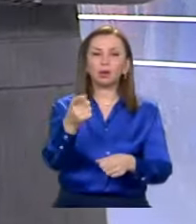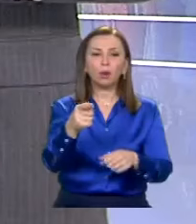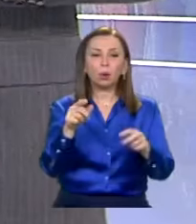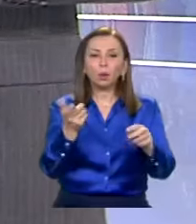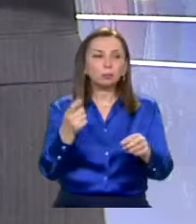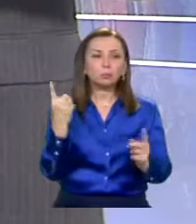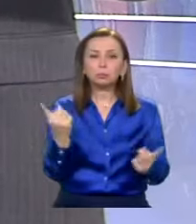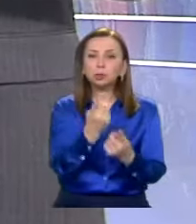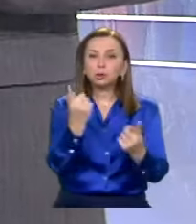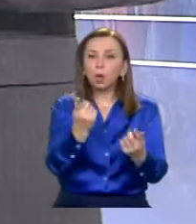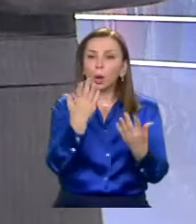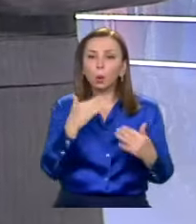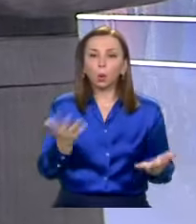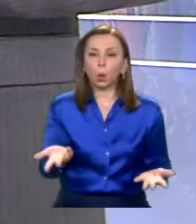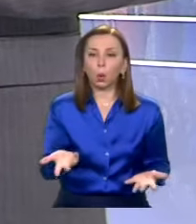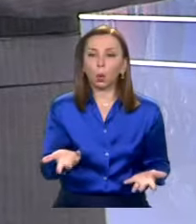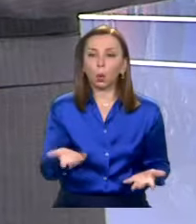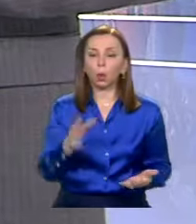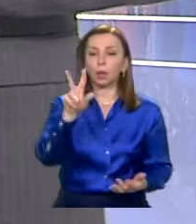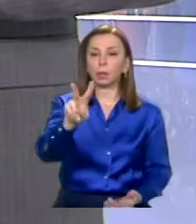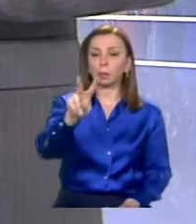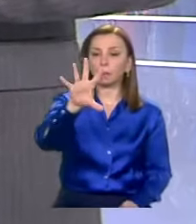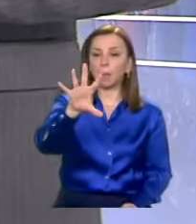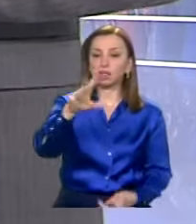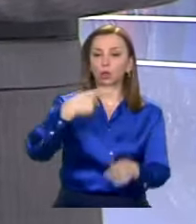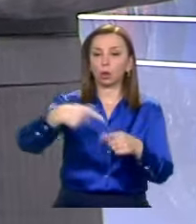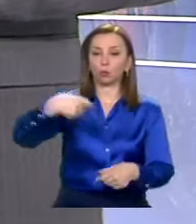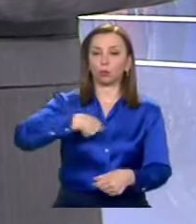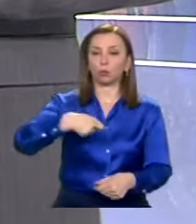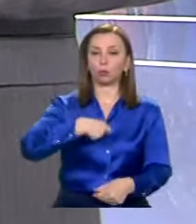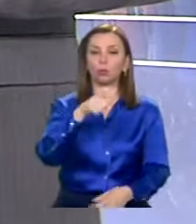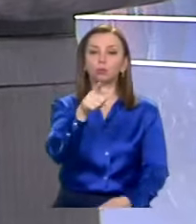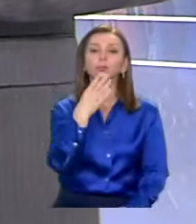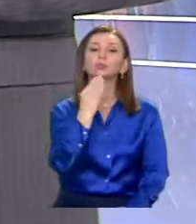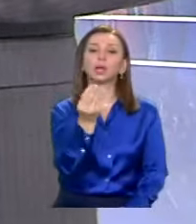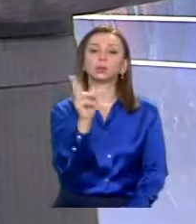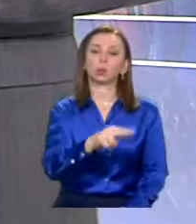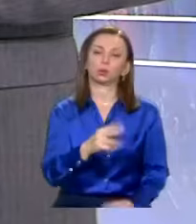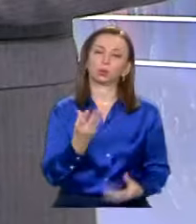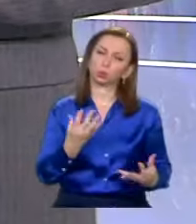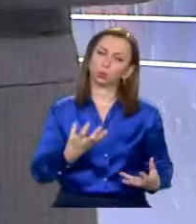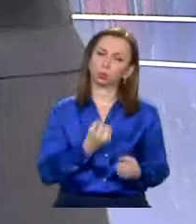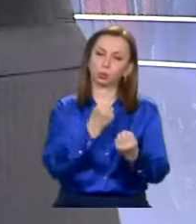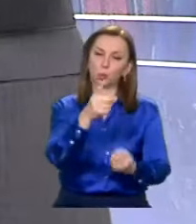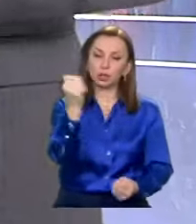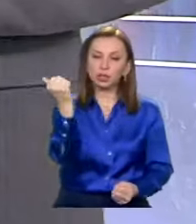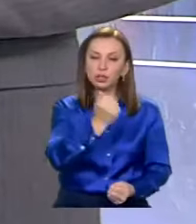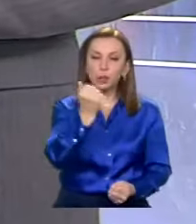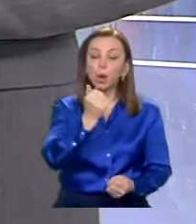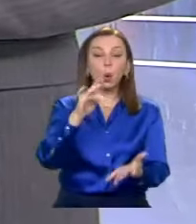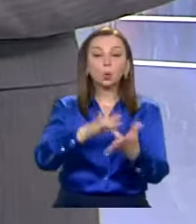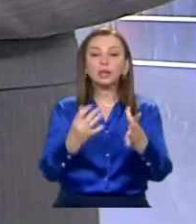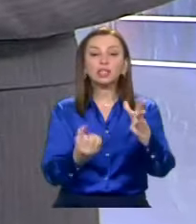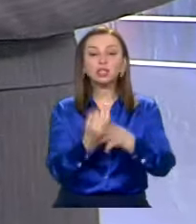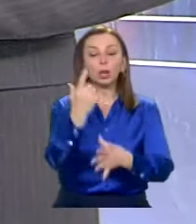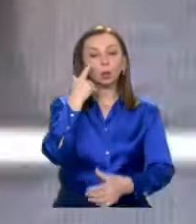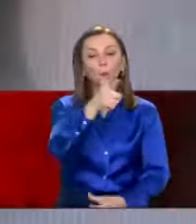yokken. 25 bıçak darbesi alan genç hayatını kaybetti. İşte hepimizi isyan ettiren o cinayetin ortaya çıkan